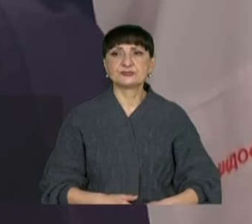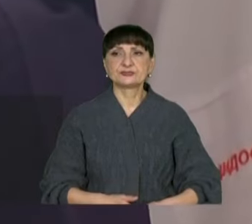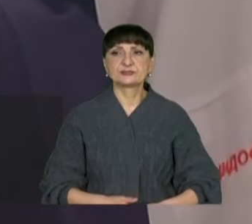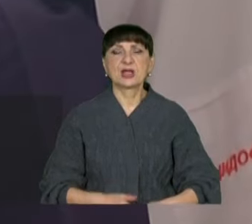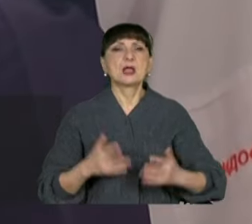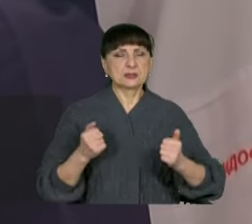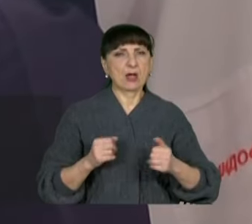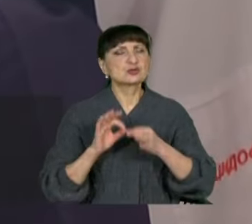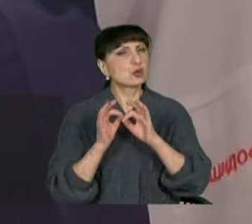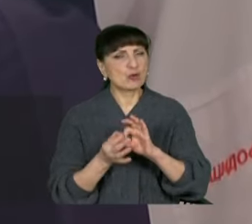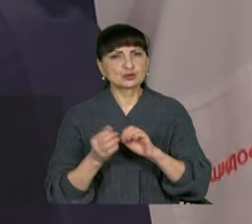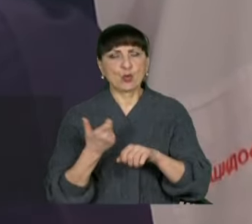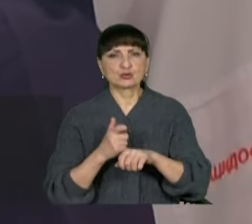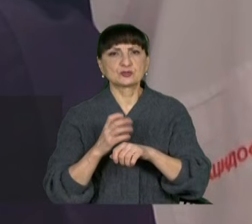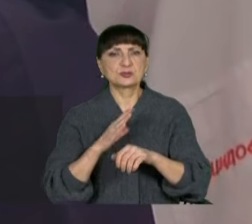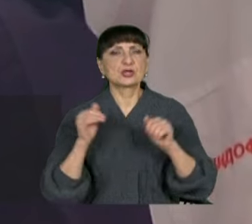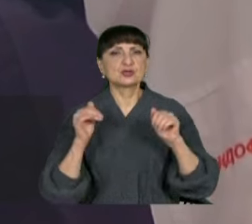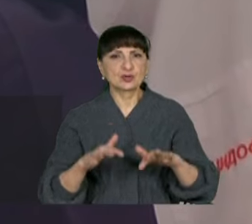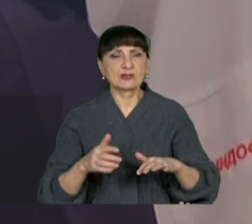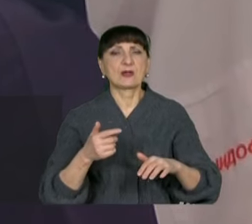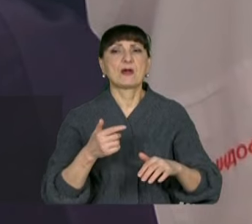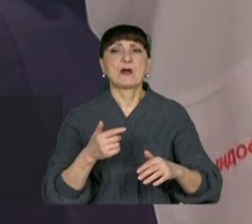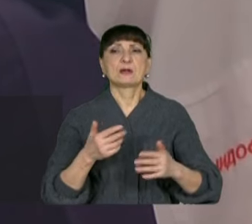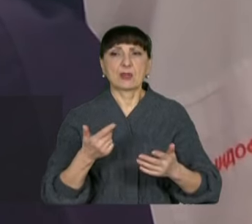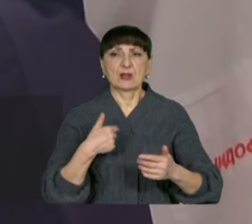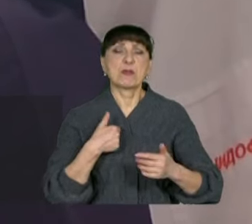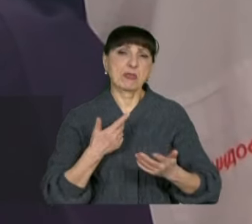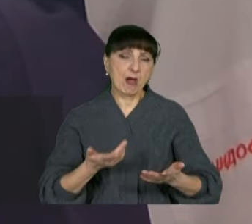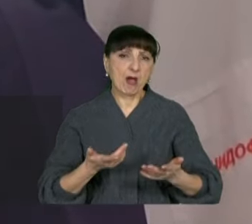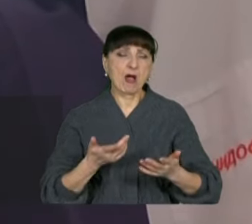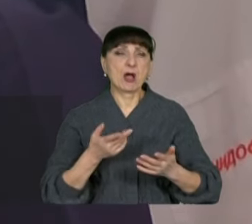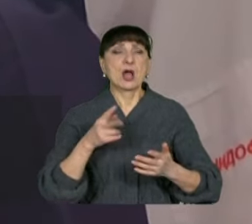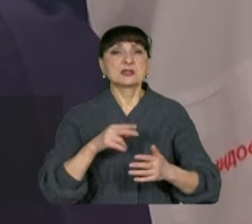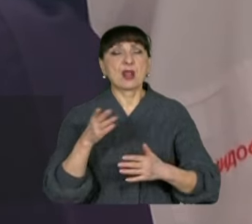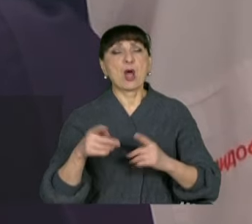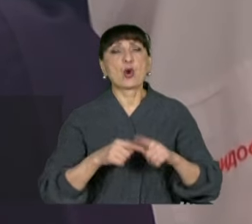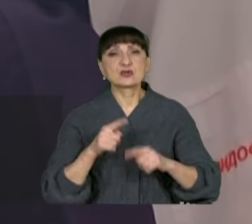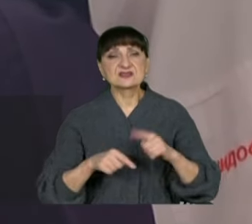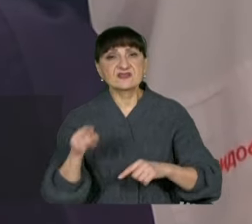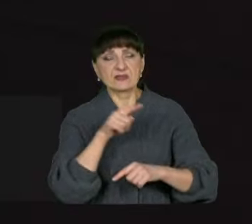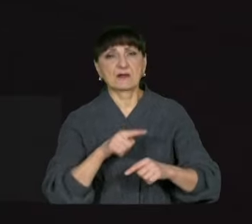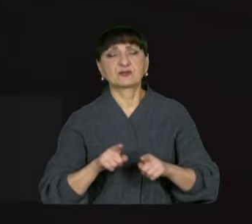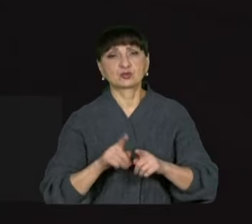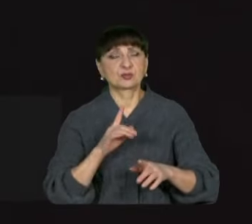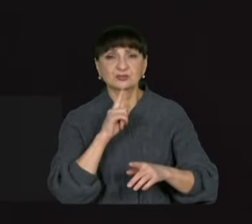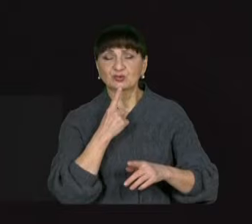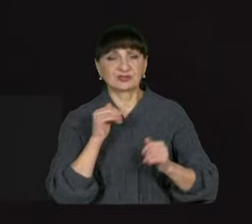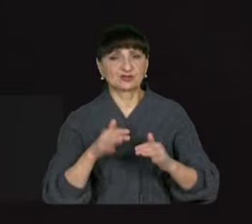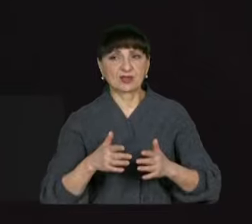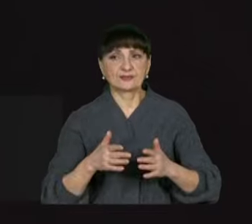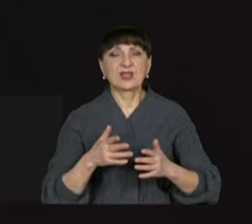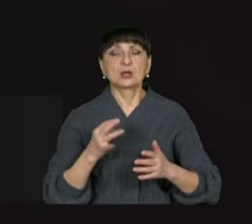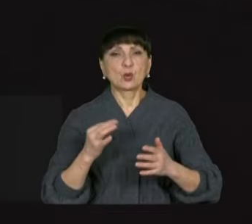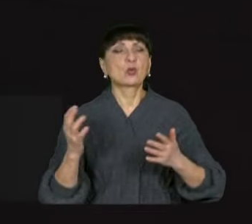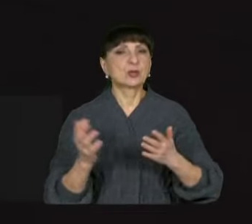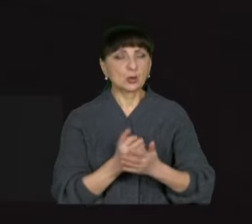было сложное, очень сложное. Решение для меня сложное было, для родственников сложное было. Состояние пациентки